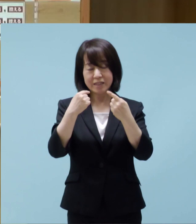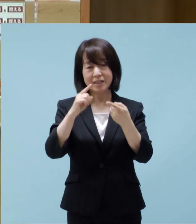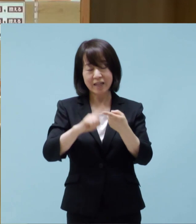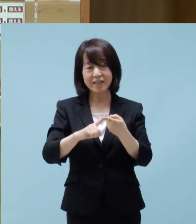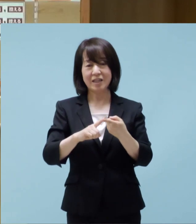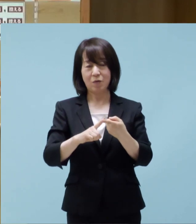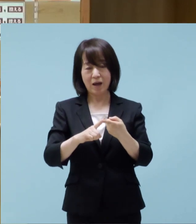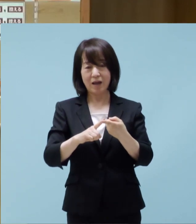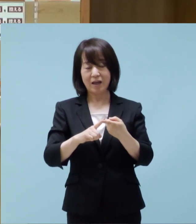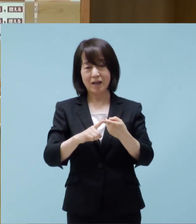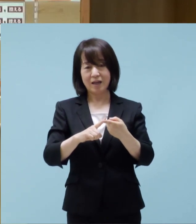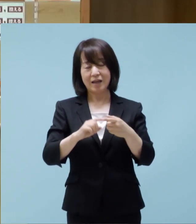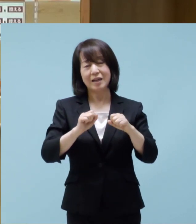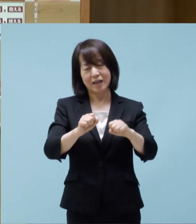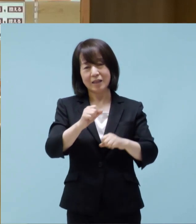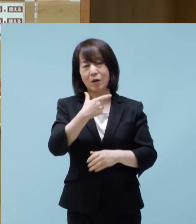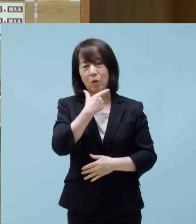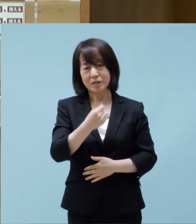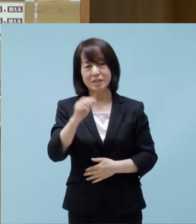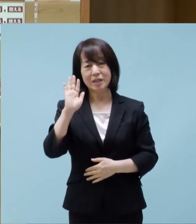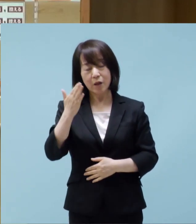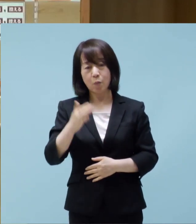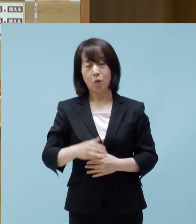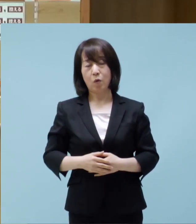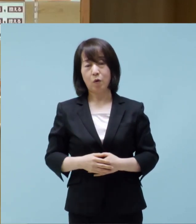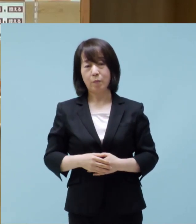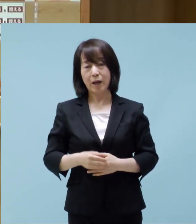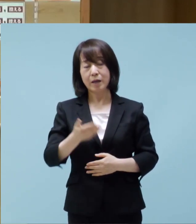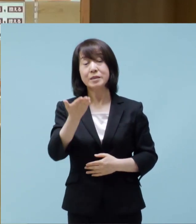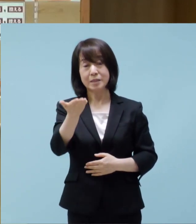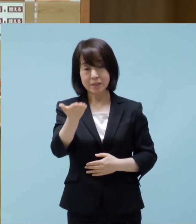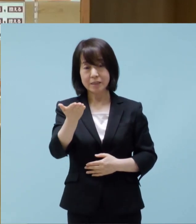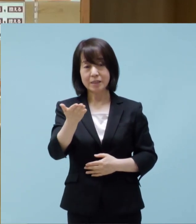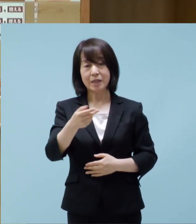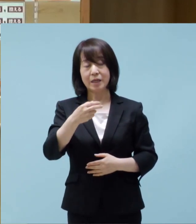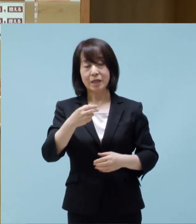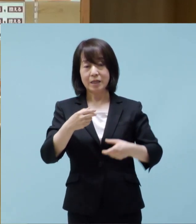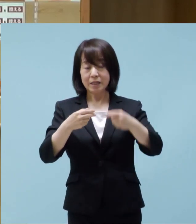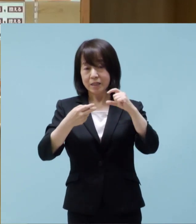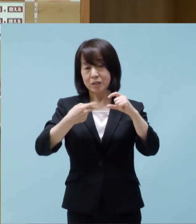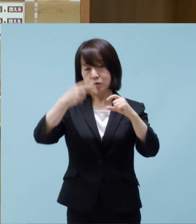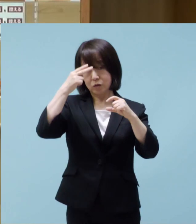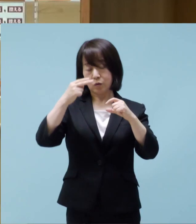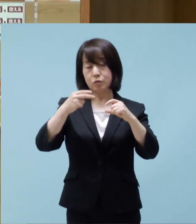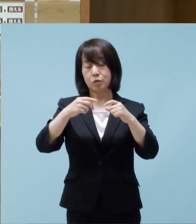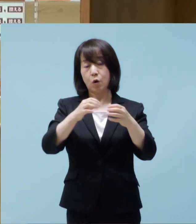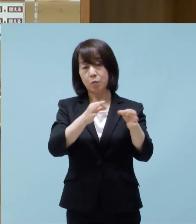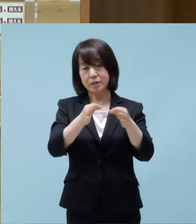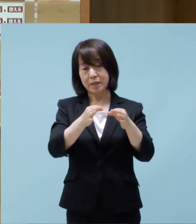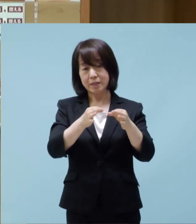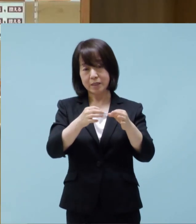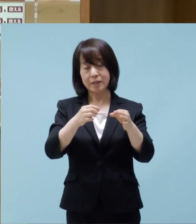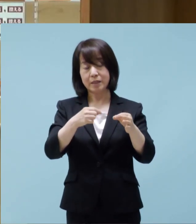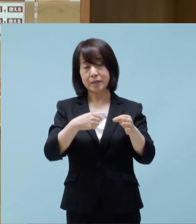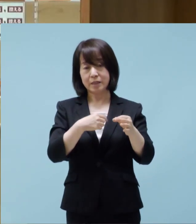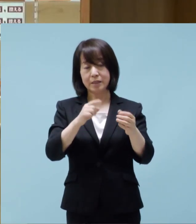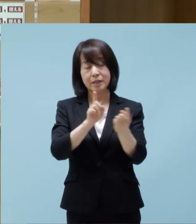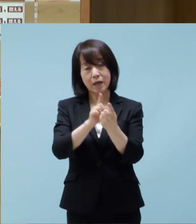方々に対する配慮などがあったんでしょうか？ 酒類提供、知事の権限で、